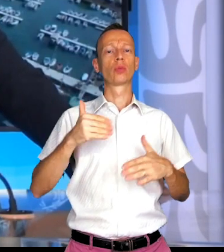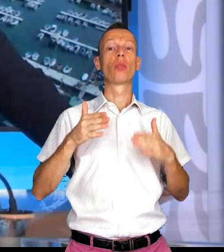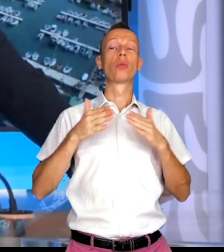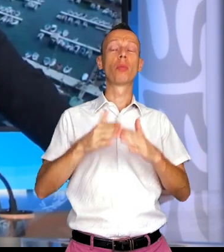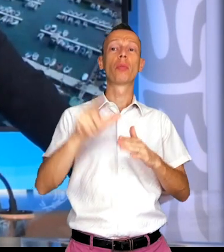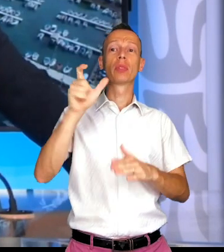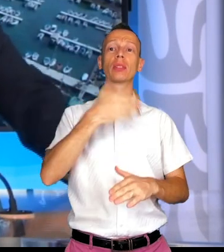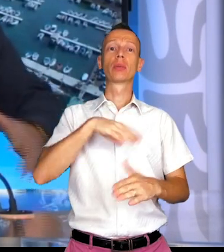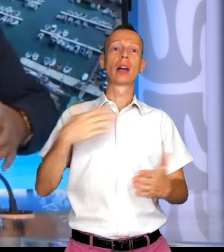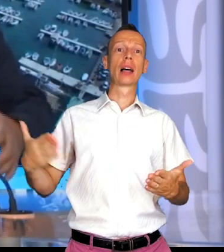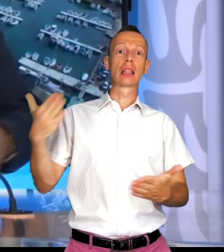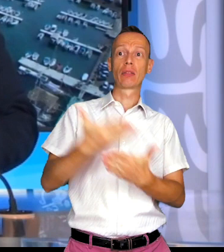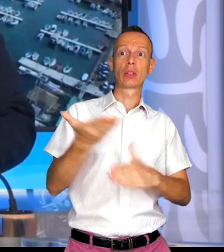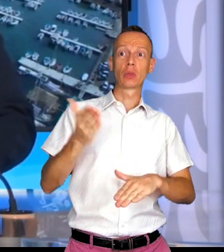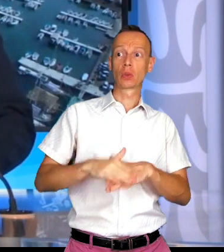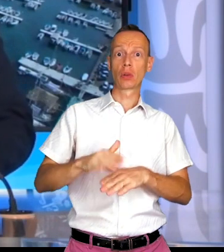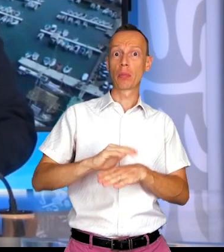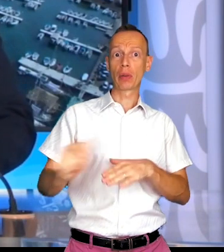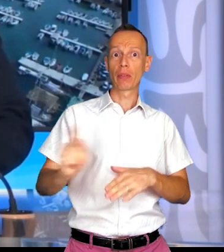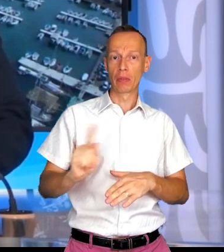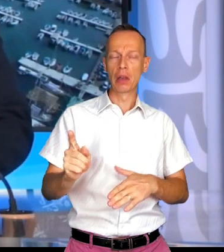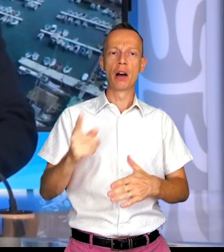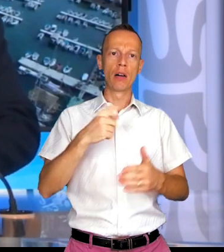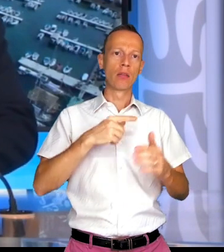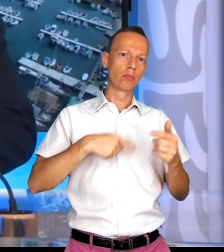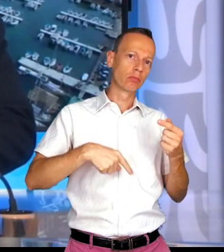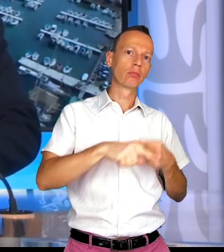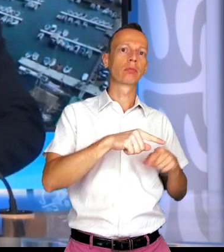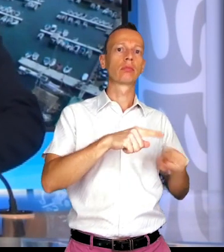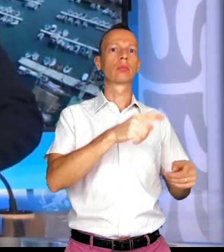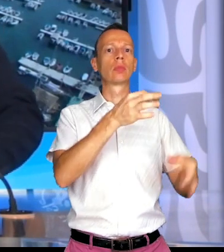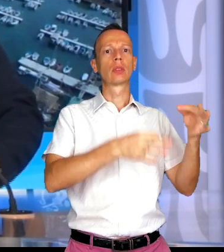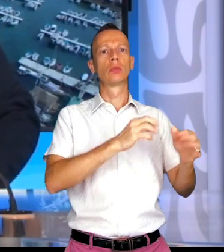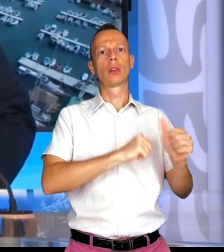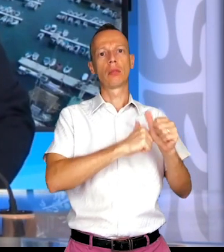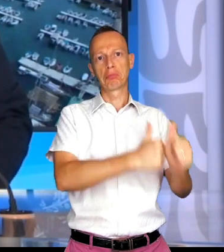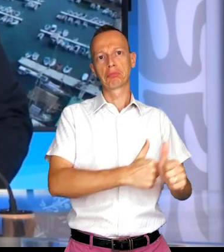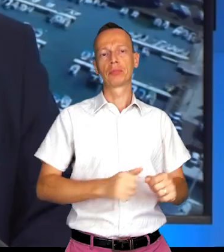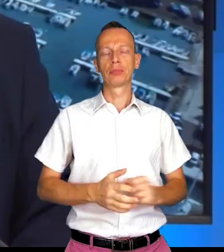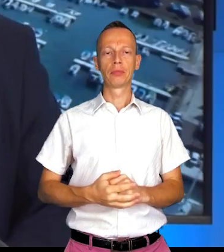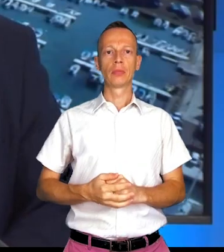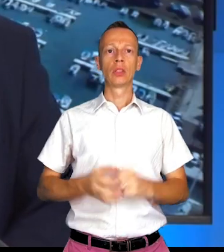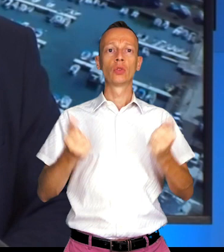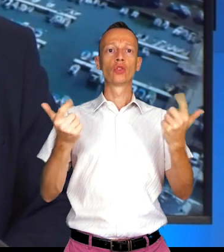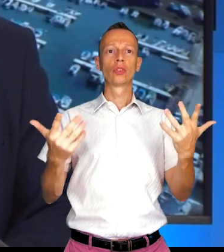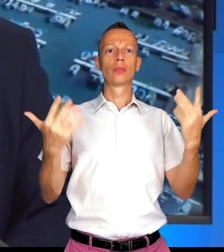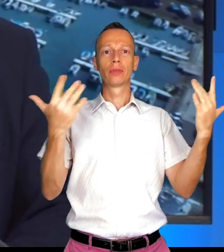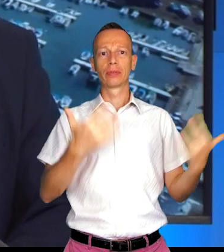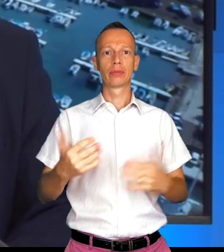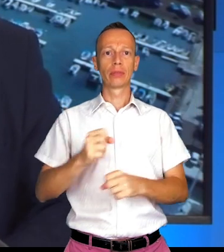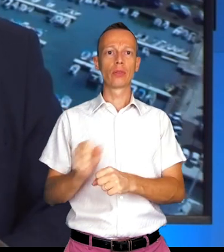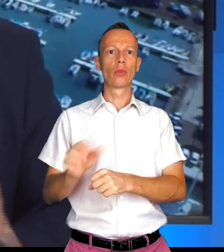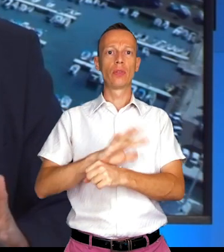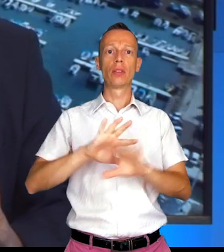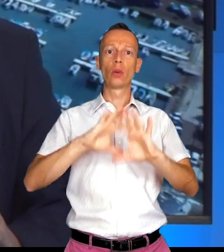'intervention auraient été adressées aux responsables sans résultat. Une accès en justice est en voie de dépôt. Les chiffres du Covid-19